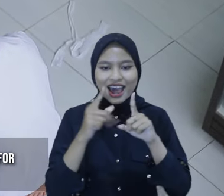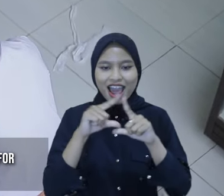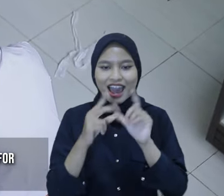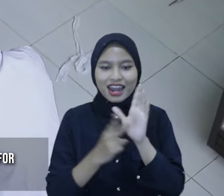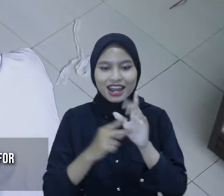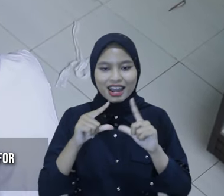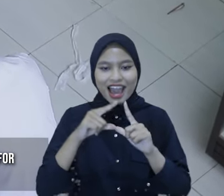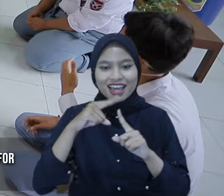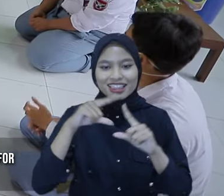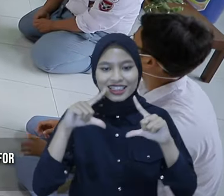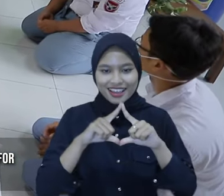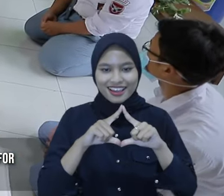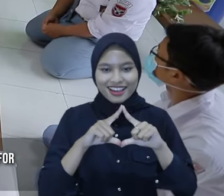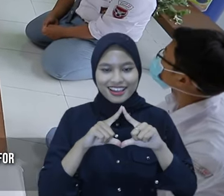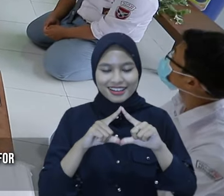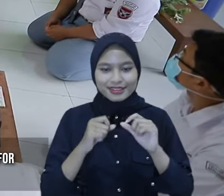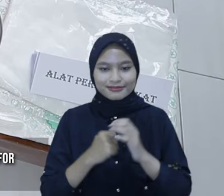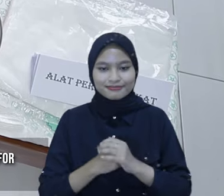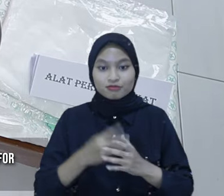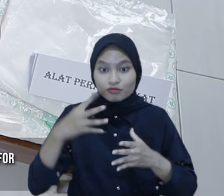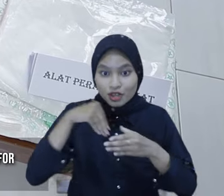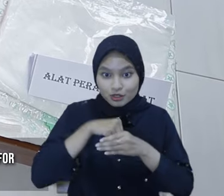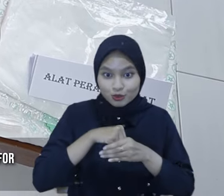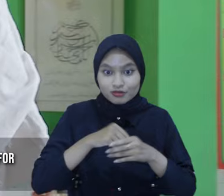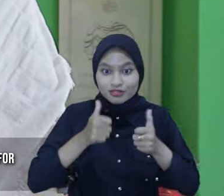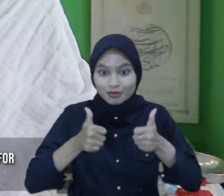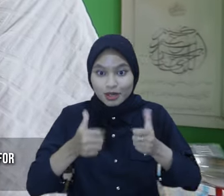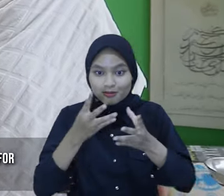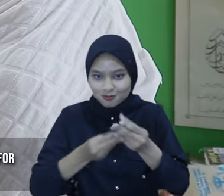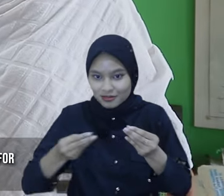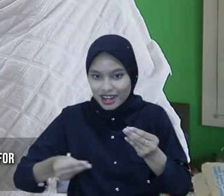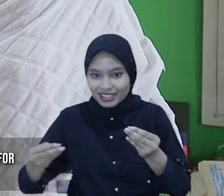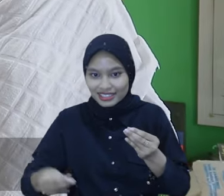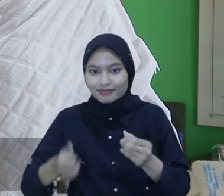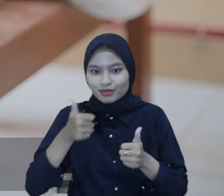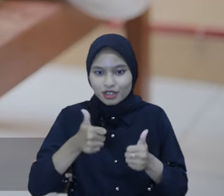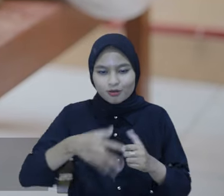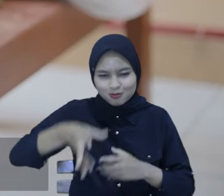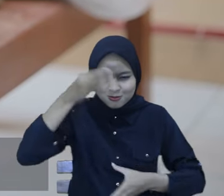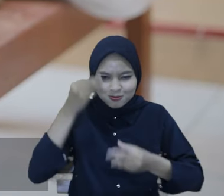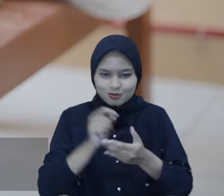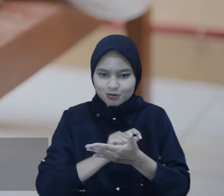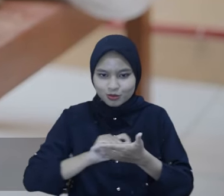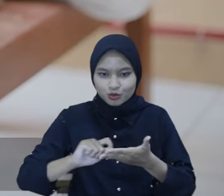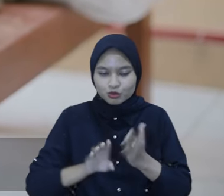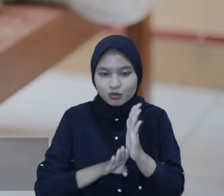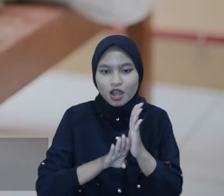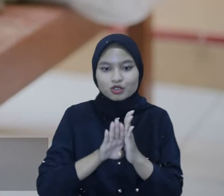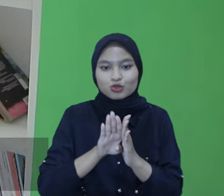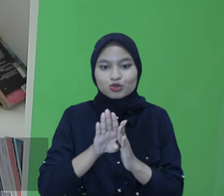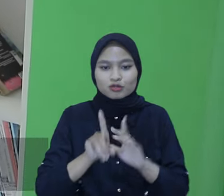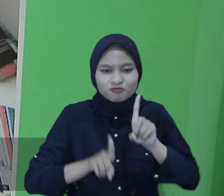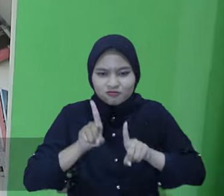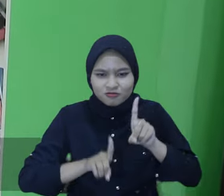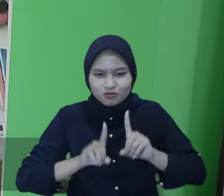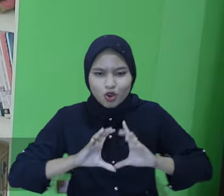telah berperan serta dalam mempersiapkan generasi penerus bangsa yang literat, maju, dan mampu